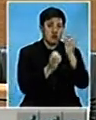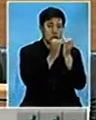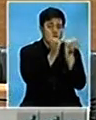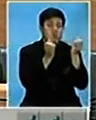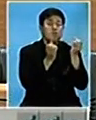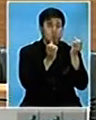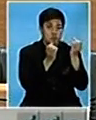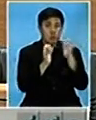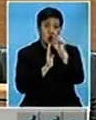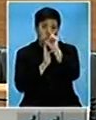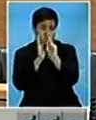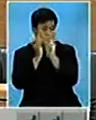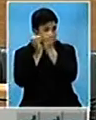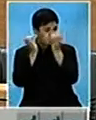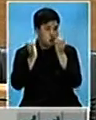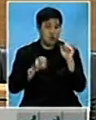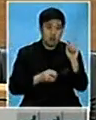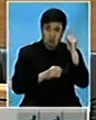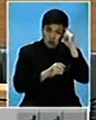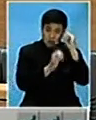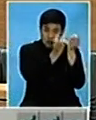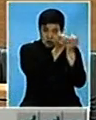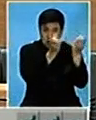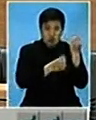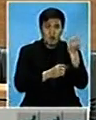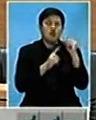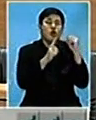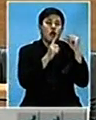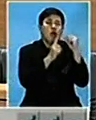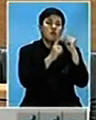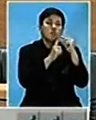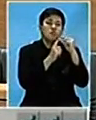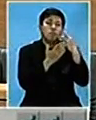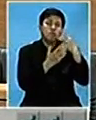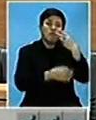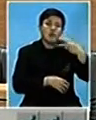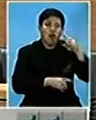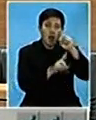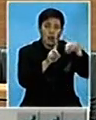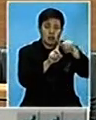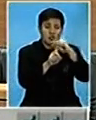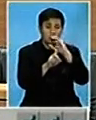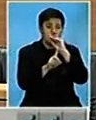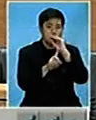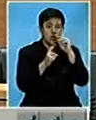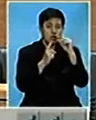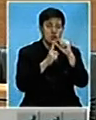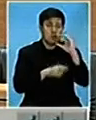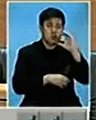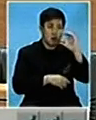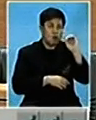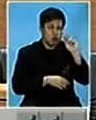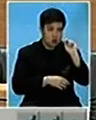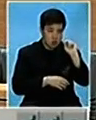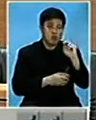หลักคิดของรัฐธรรมนูญขออนุญาตในภาษาวิชาการที่เป็นภาษาอังกฤษที่เรียกว่า constitutionalism